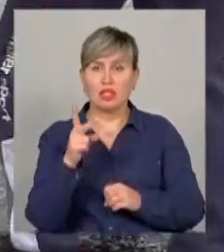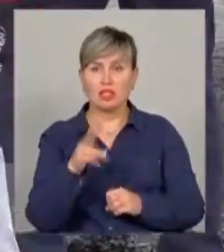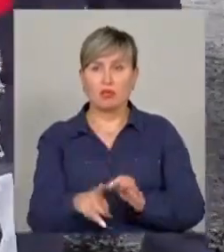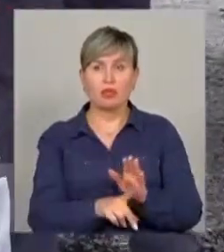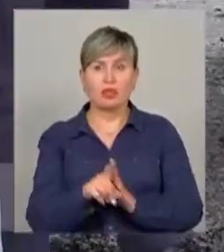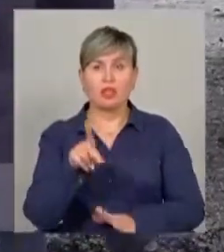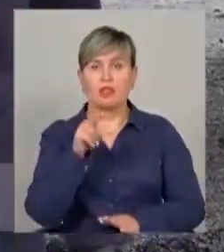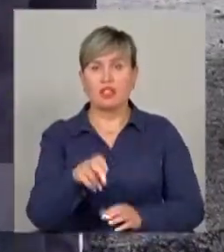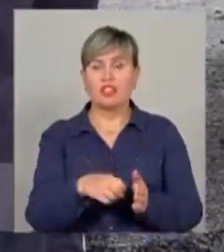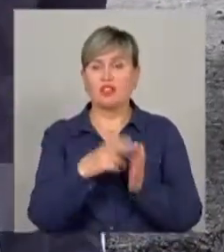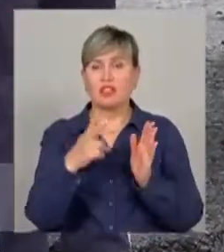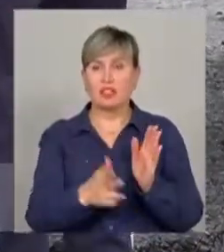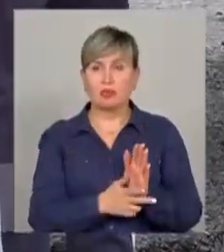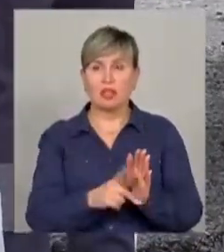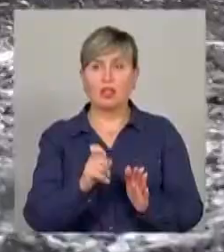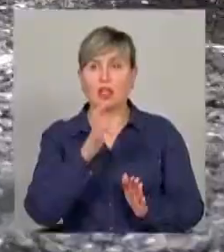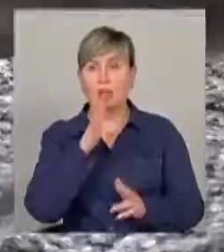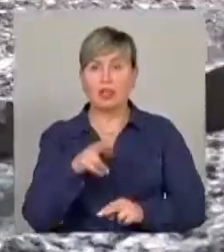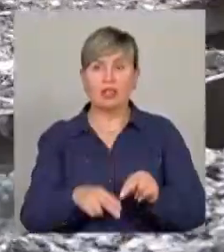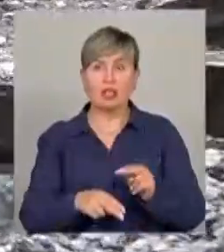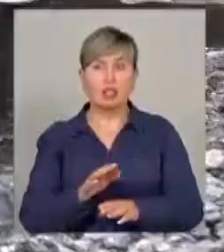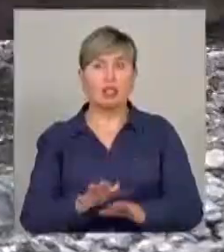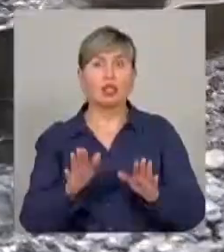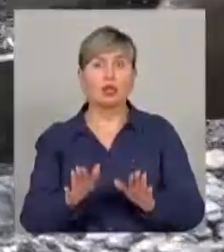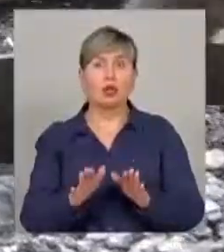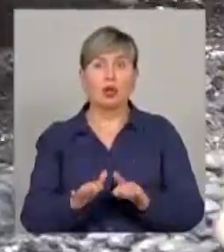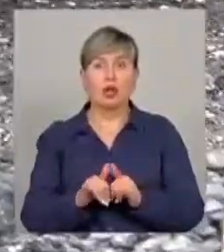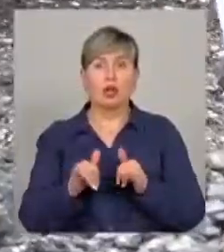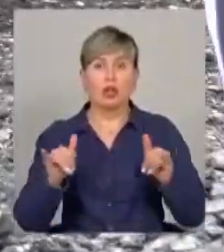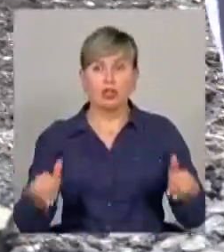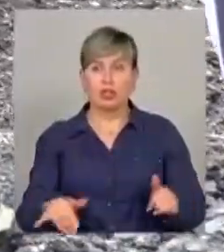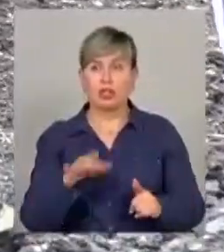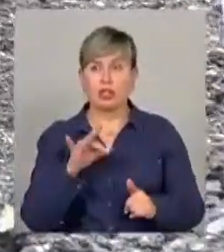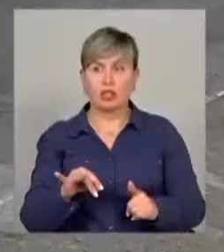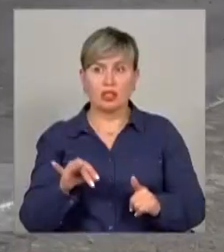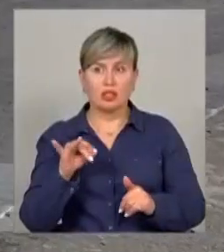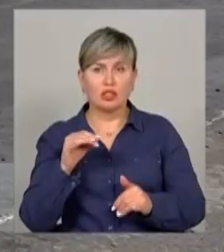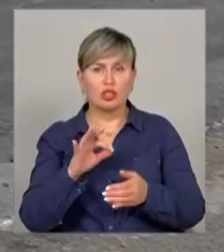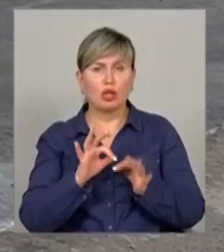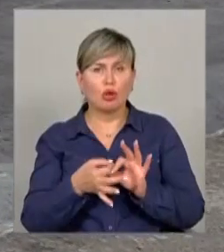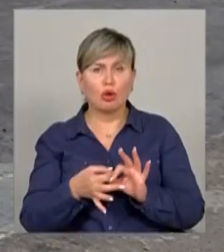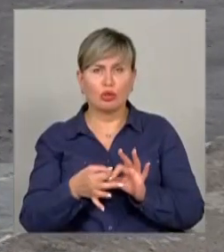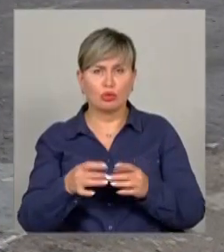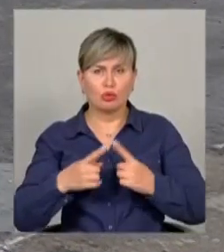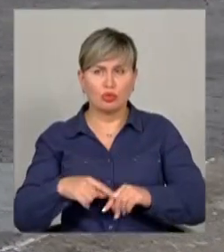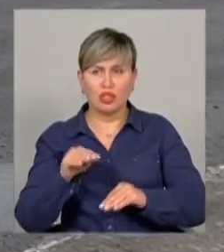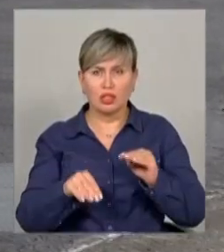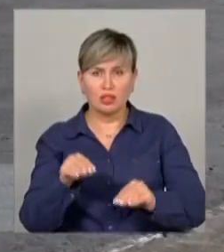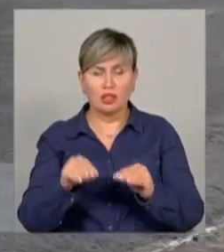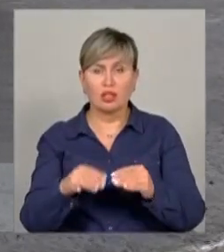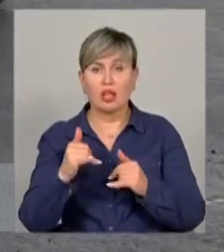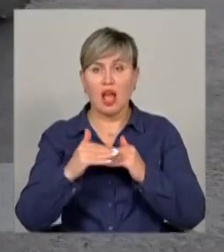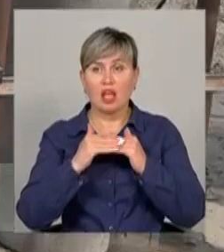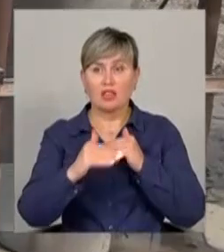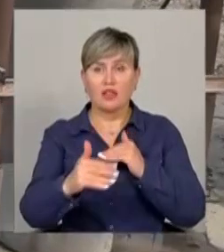начался в 2018-м. За 5 лет строители не только расширили магистраль, но и залатали сложные участки. Теперь осталось уложить асфальт